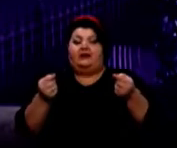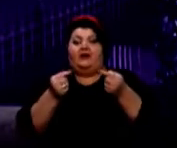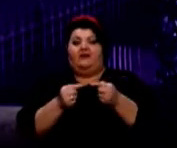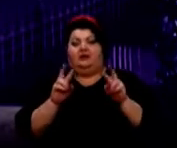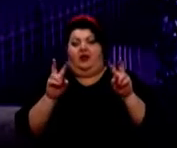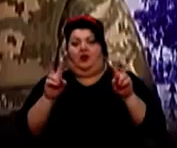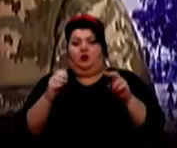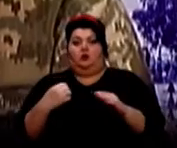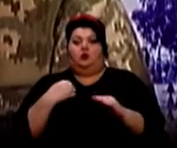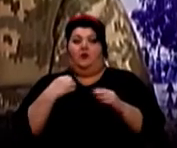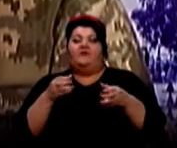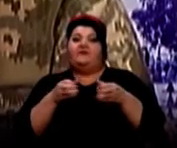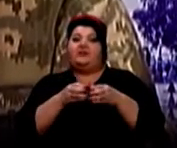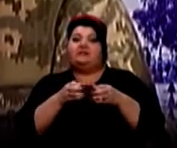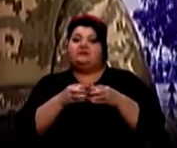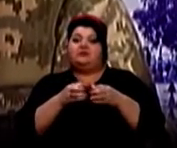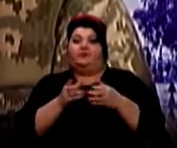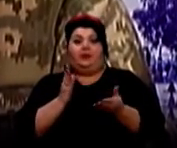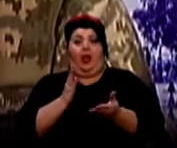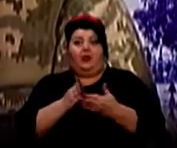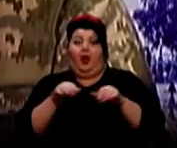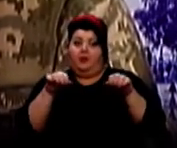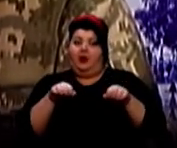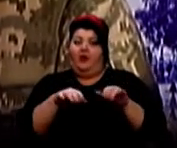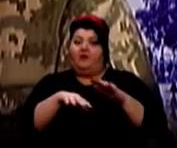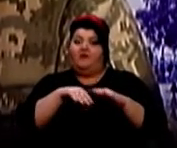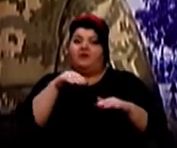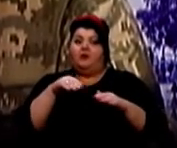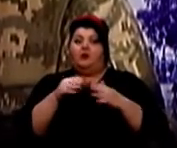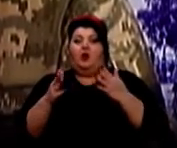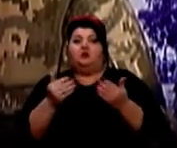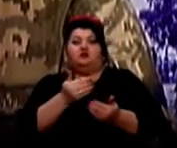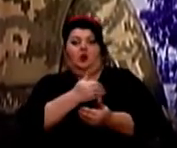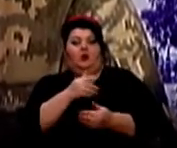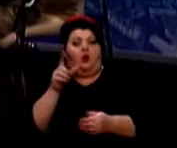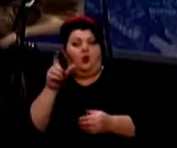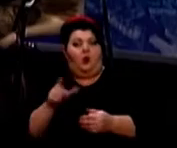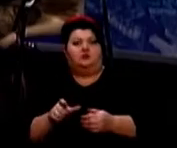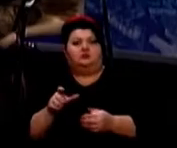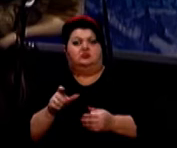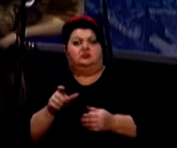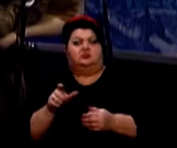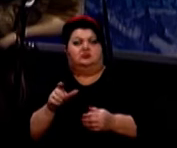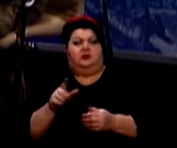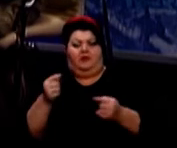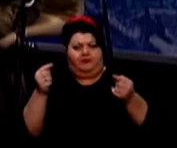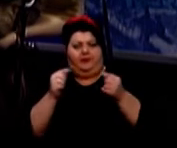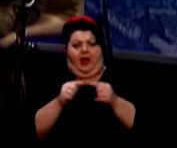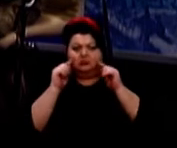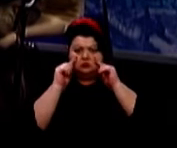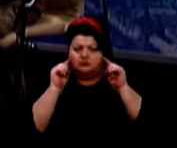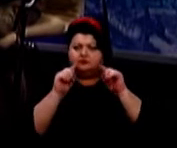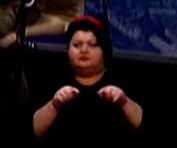військ. Чи є у юнаків право вибору, якщо хоче призовник служити у певному війську, у певному виді військ?